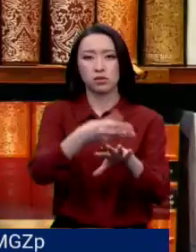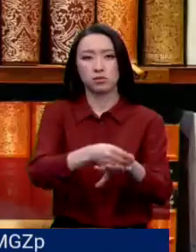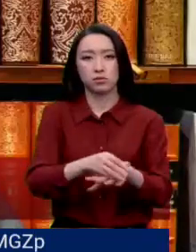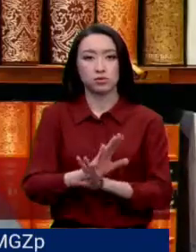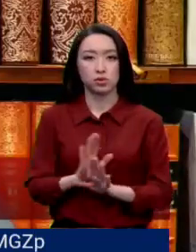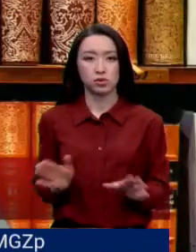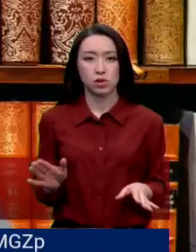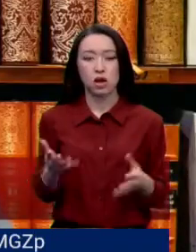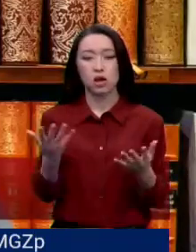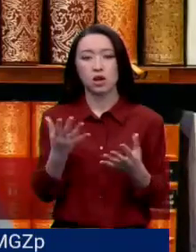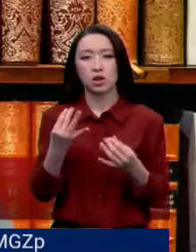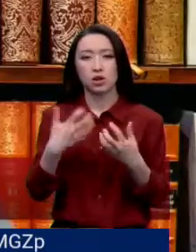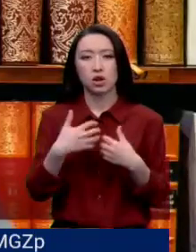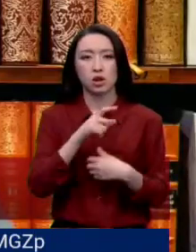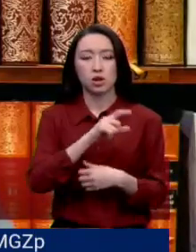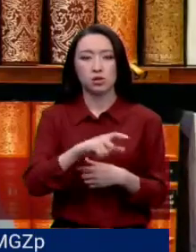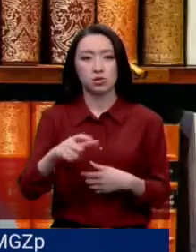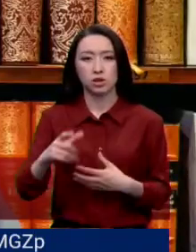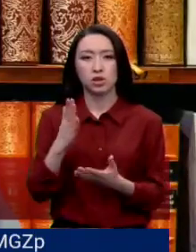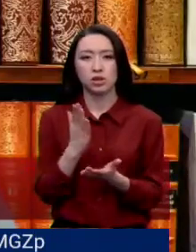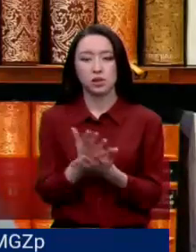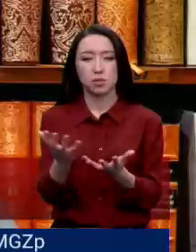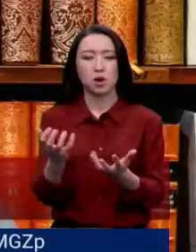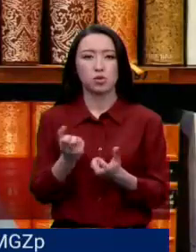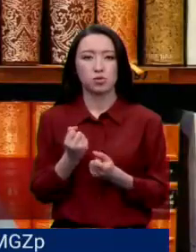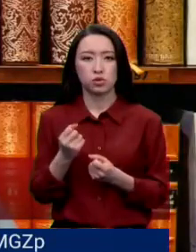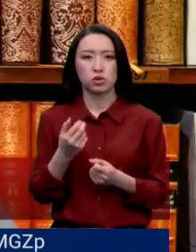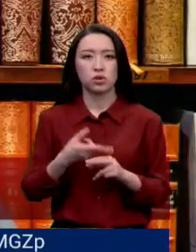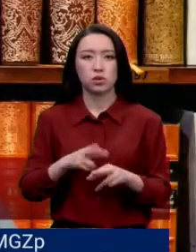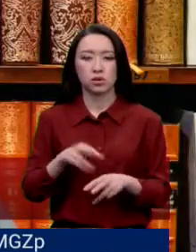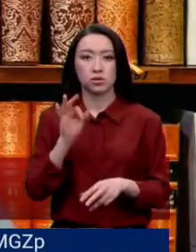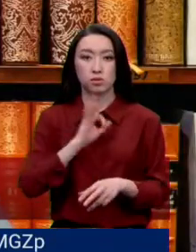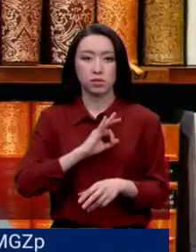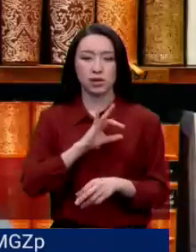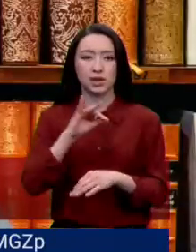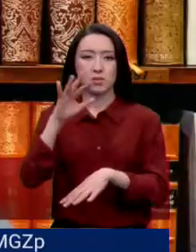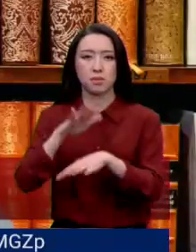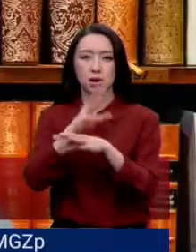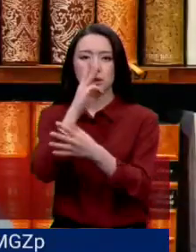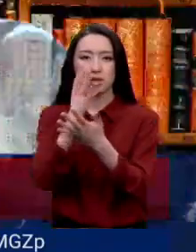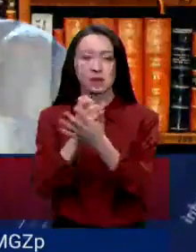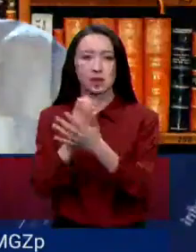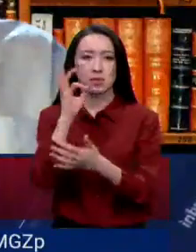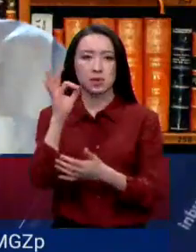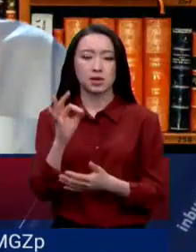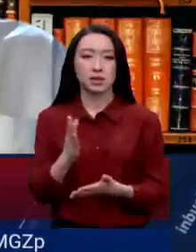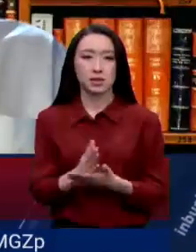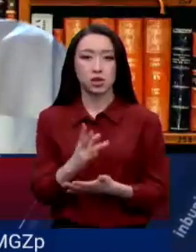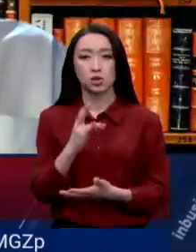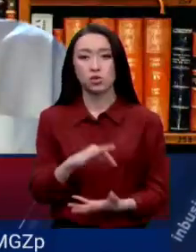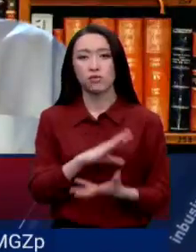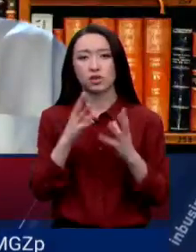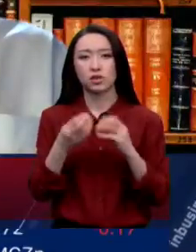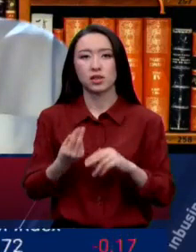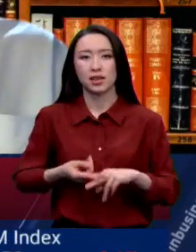и какое-то количество людей, конечно, получат от этого профит небольшой, плюс банки немножко заработают. Но в целом, повторюсь,